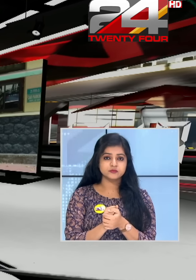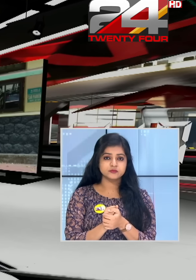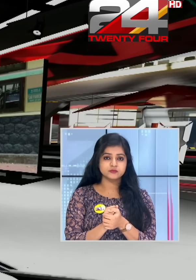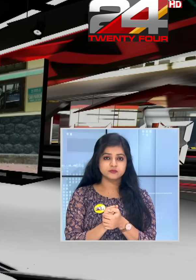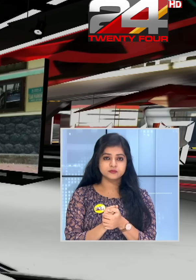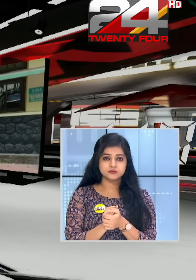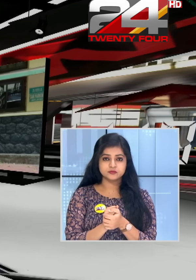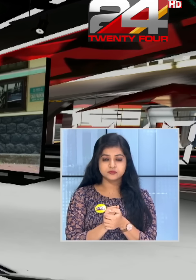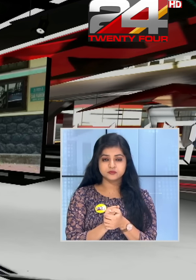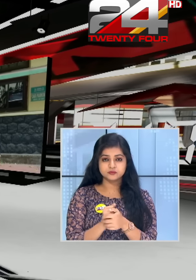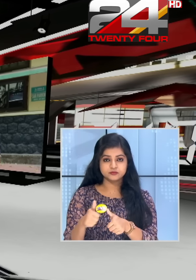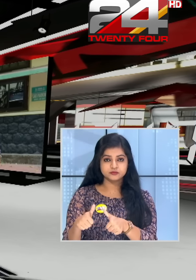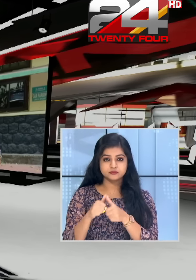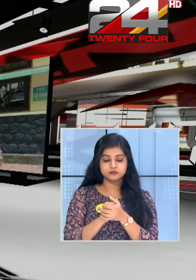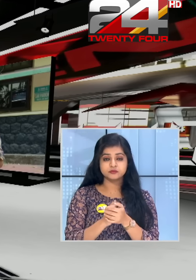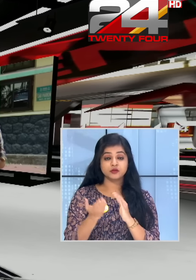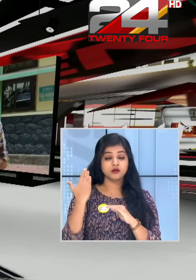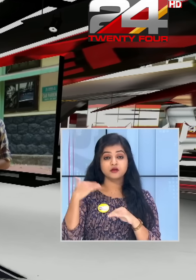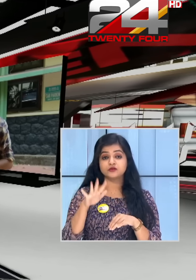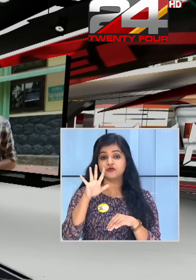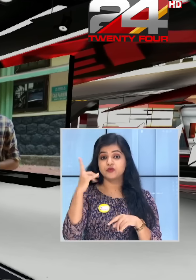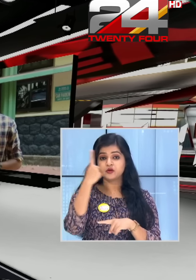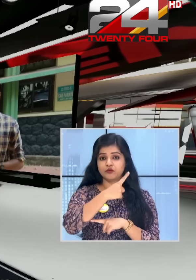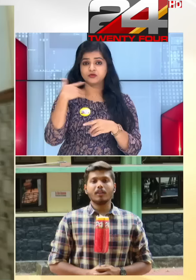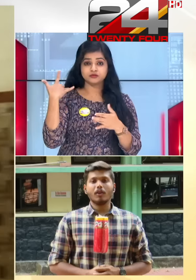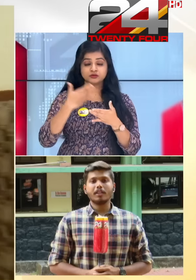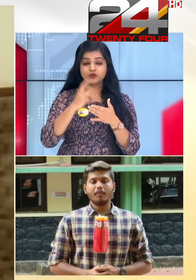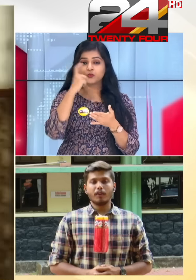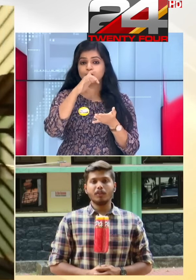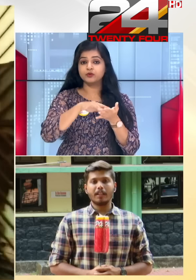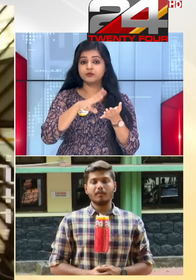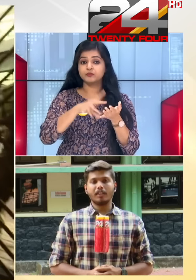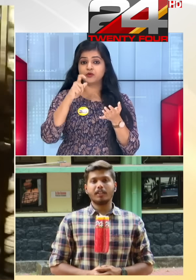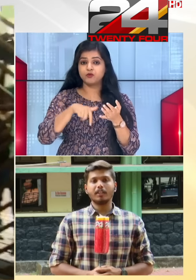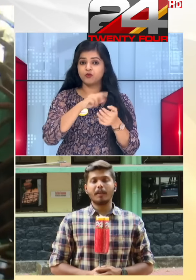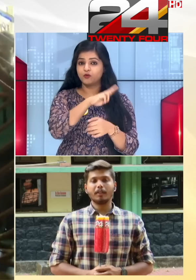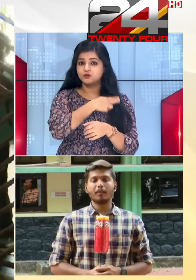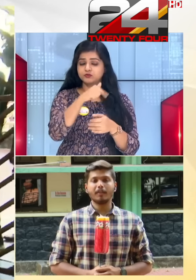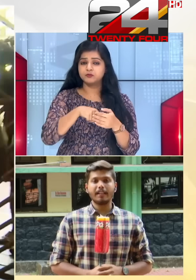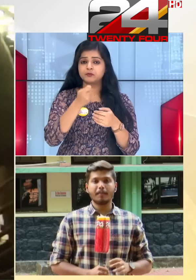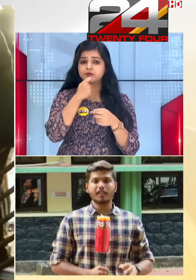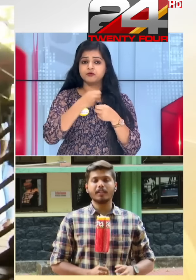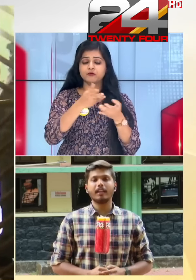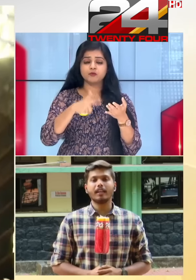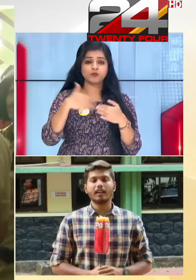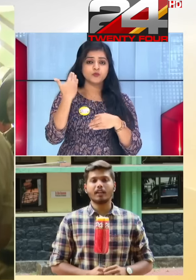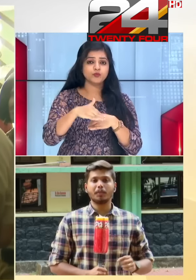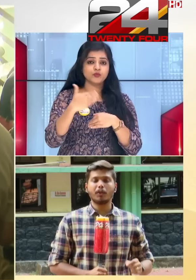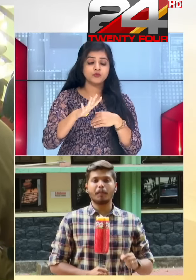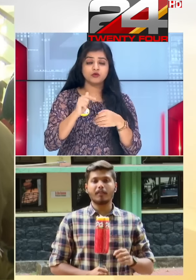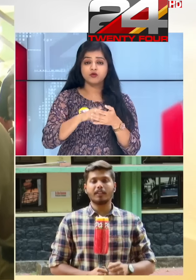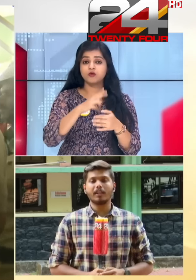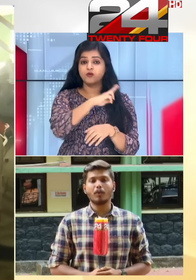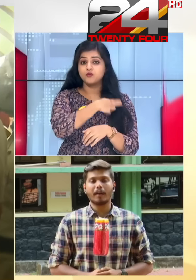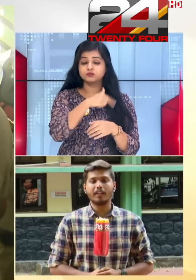അവസ്ഥ പ്രവിത കഴിഞ്ഞ അഞ്ചു ദിവസങ്ങൾ പിന്നിട്ടിരിക്കുന്നു കോഴിക്കോട് മെഡിക്കൽ കോളേജിൽ മരുന്ന് വിതരണം നിലച്ചിട്ട് ഇതുമായി ബന്ധപ്പെട്ട് വലിയ പ്രതിസന്ധിയിലേക്കാണ്